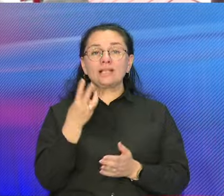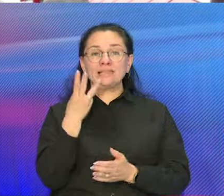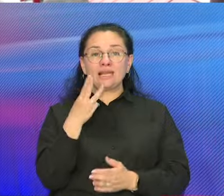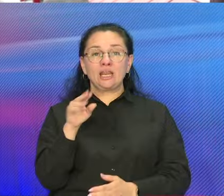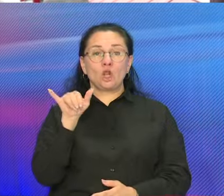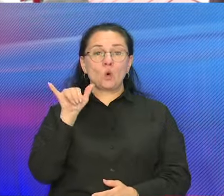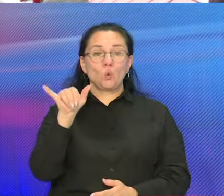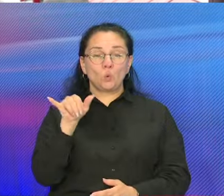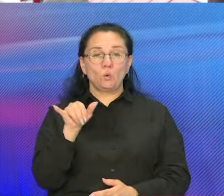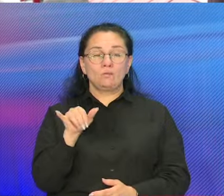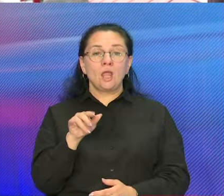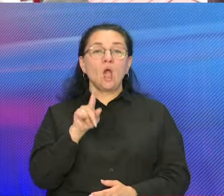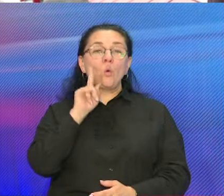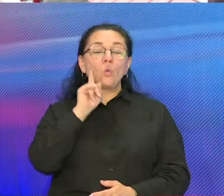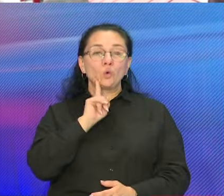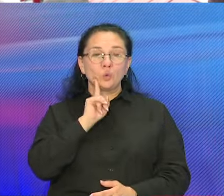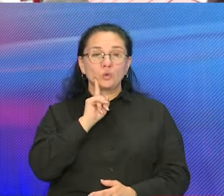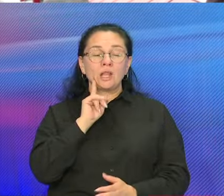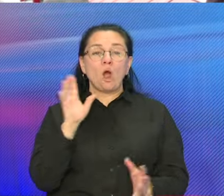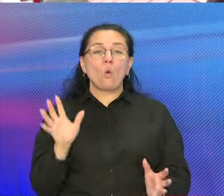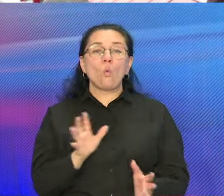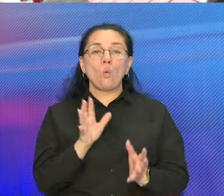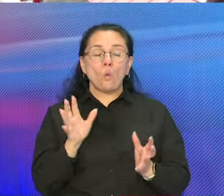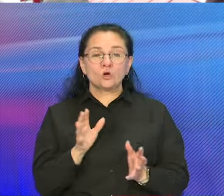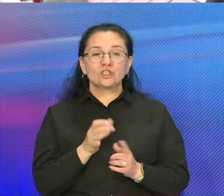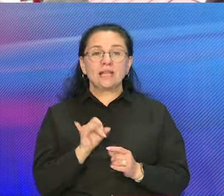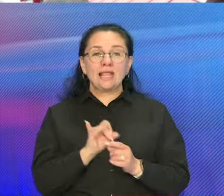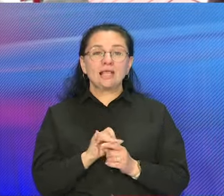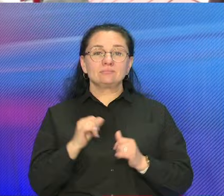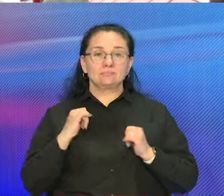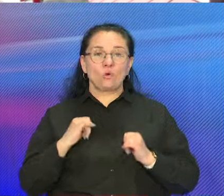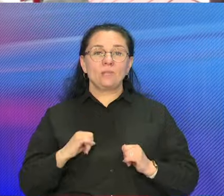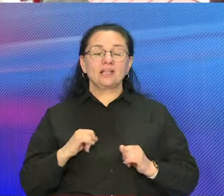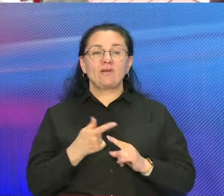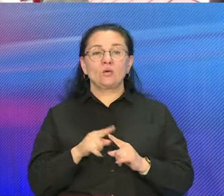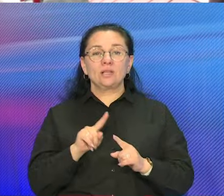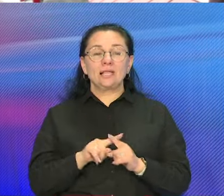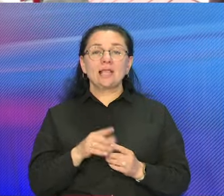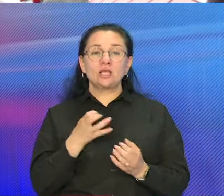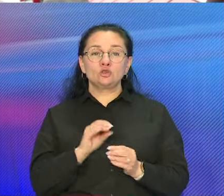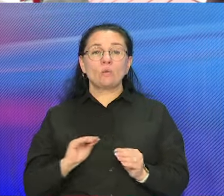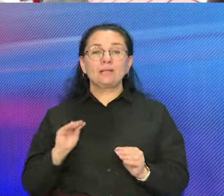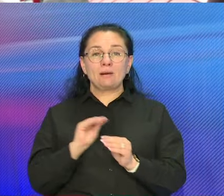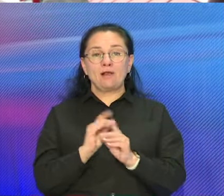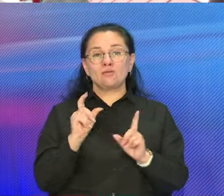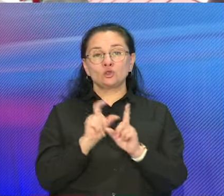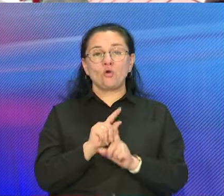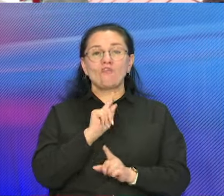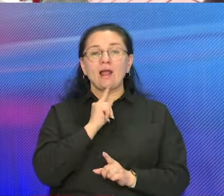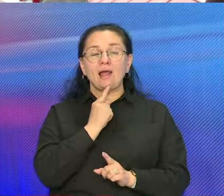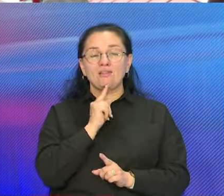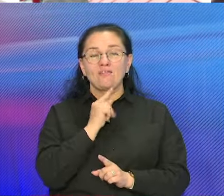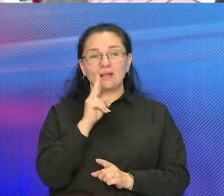Уютно, умиротворённо, ухоженно И плюс, конечно, я ещё добавил в город конфеточка Потому что, когда особенно по